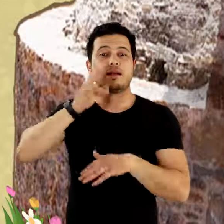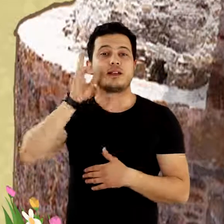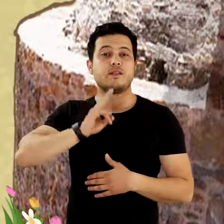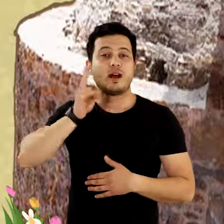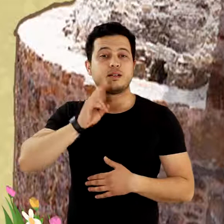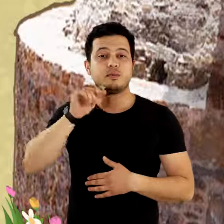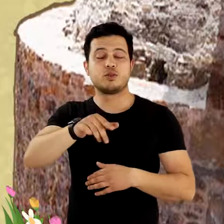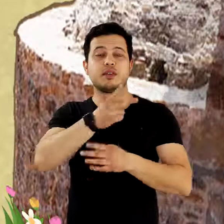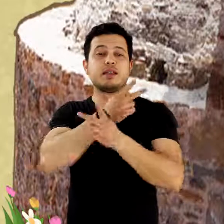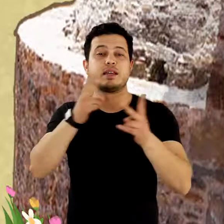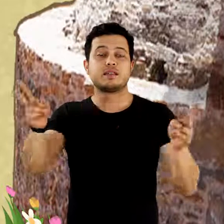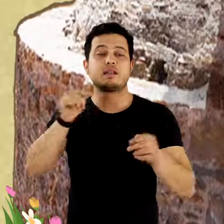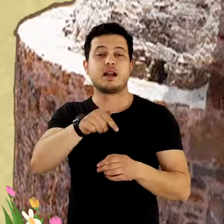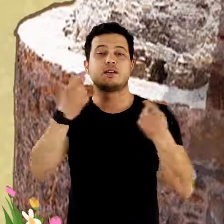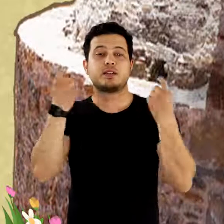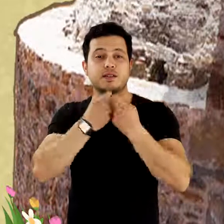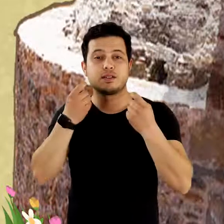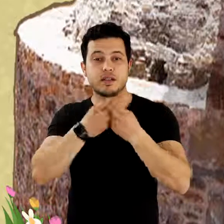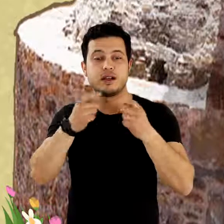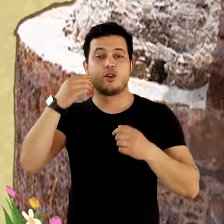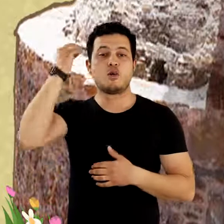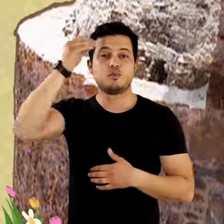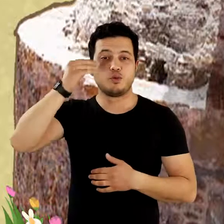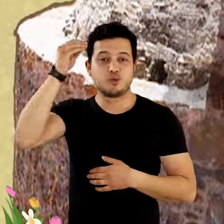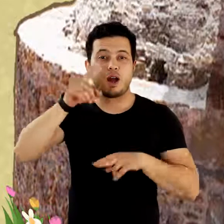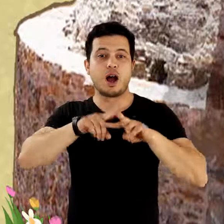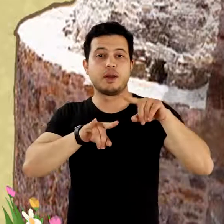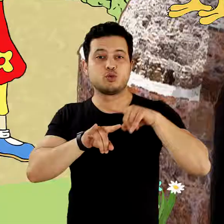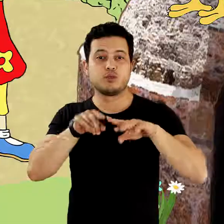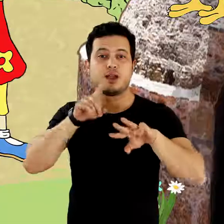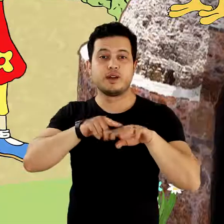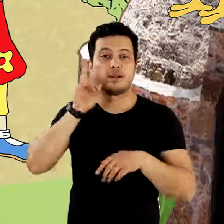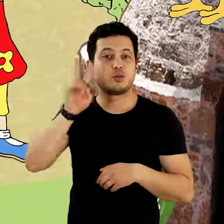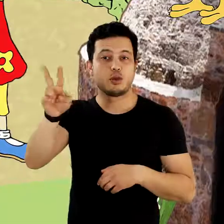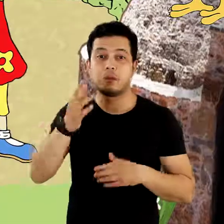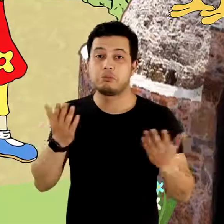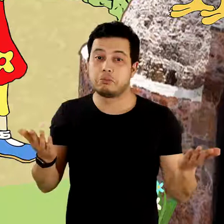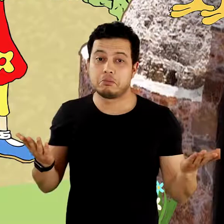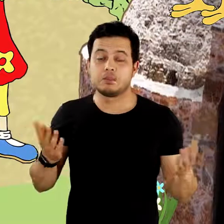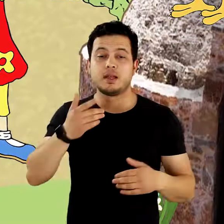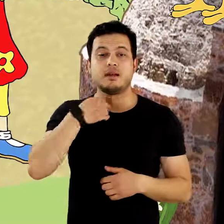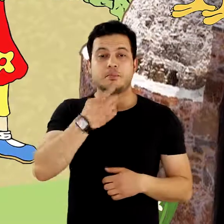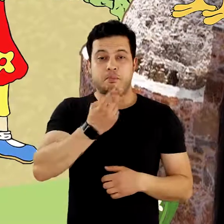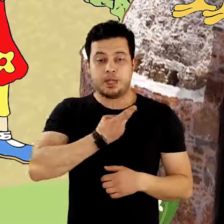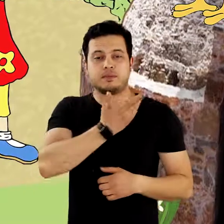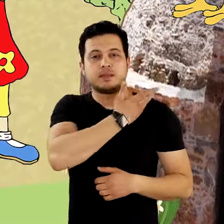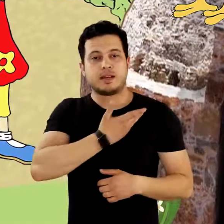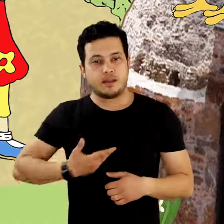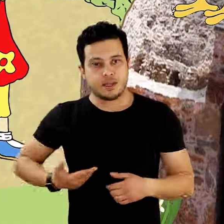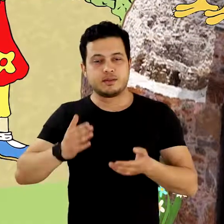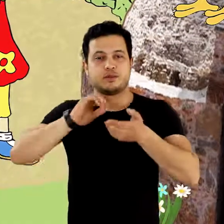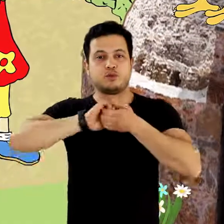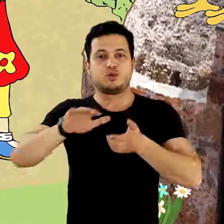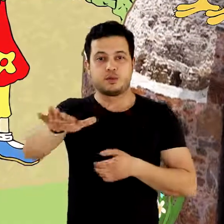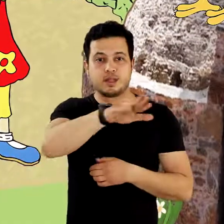İstiklal Savaşı'nda Müftü Ahmet Hulusi'nin yaptıklarını görebilecekler mi? Benim sevgili dostlarım, eğer